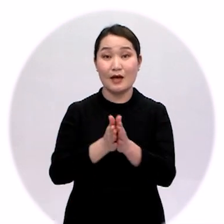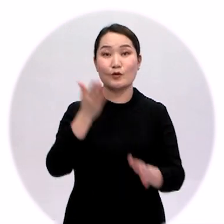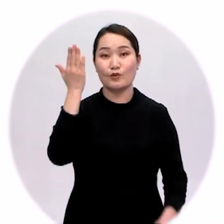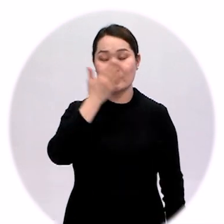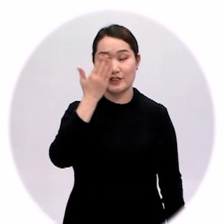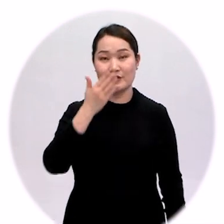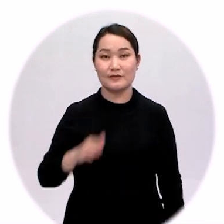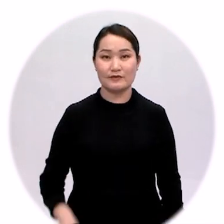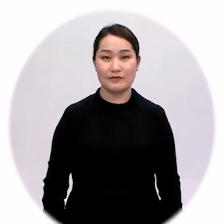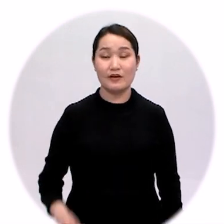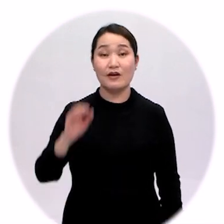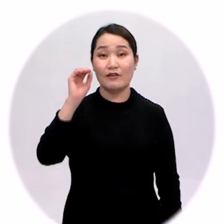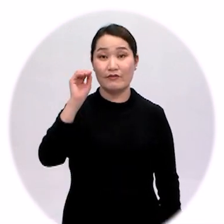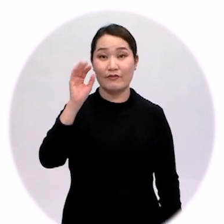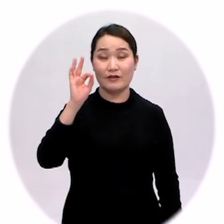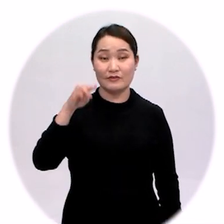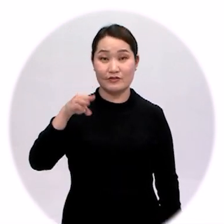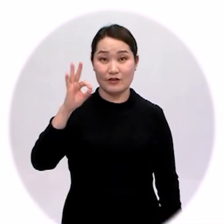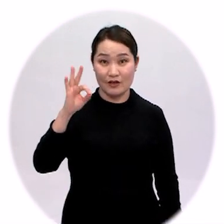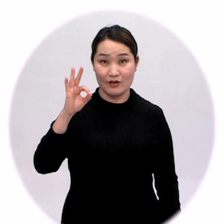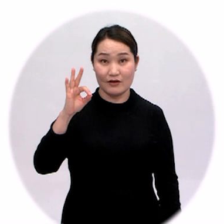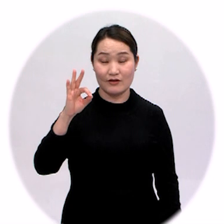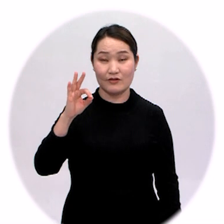Хамтдаа унши. Фото,